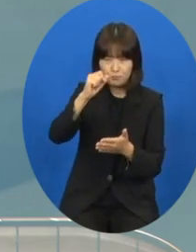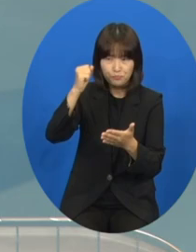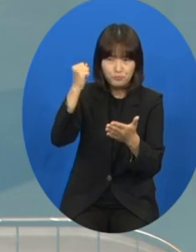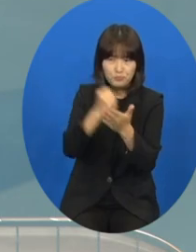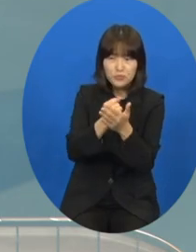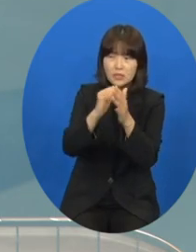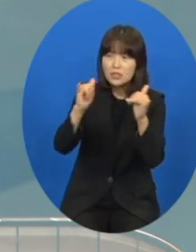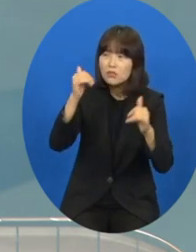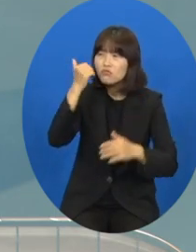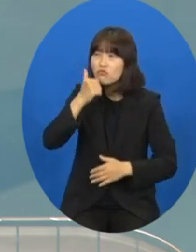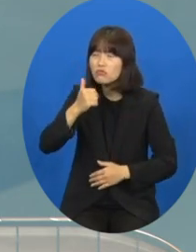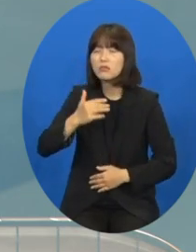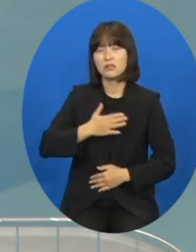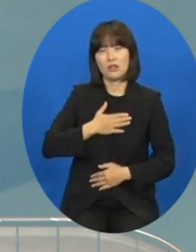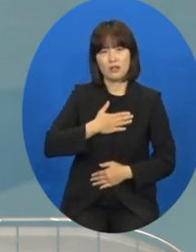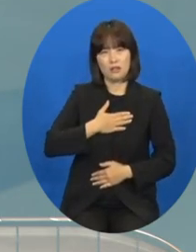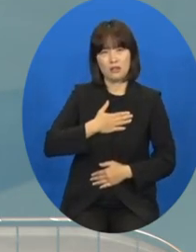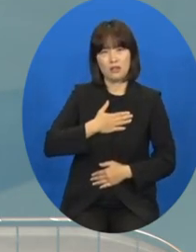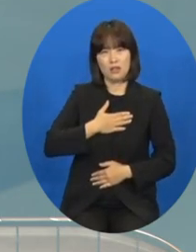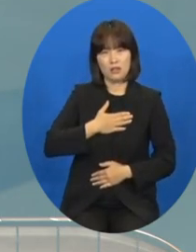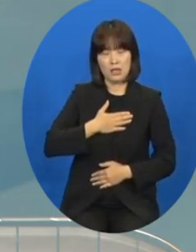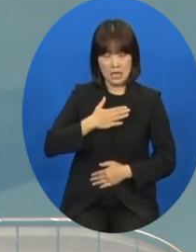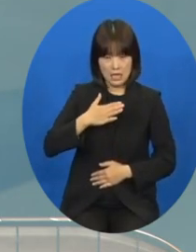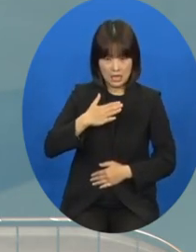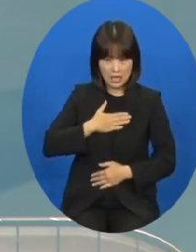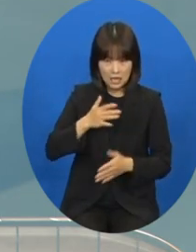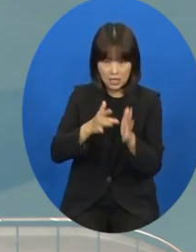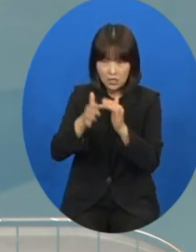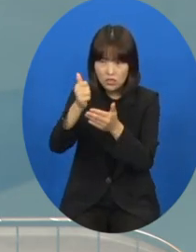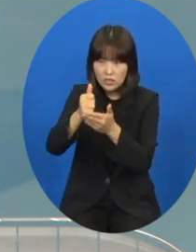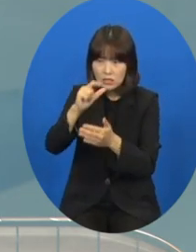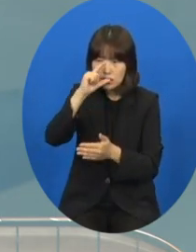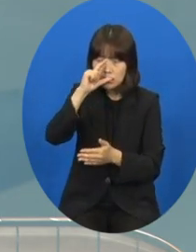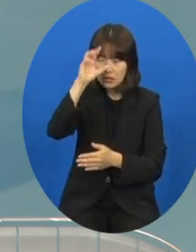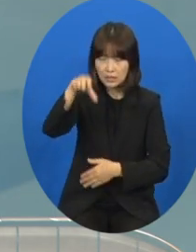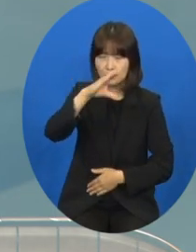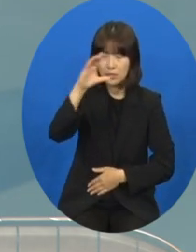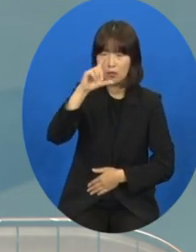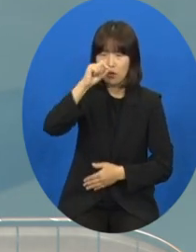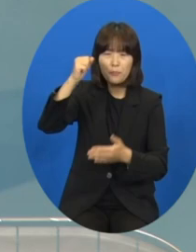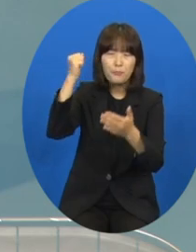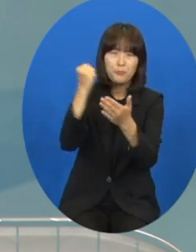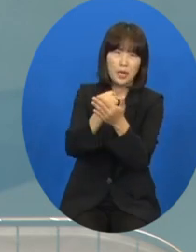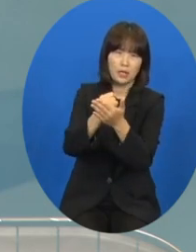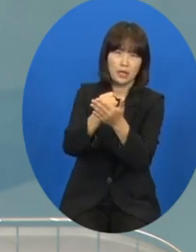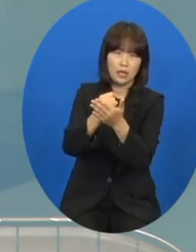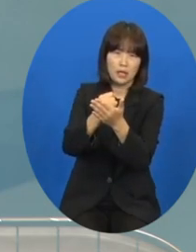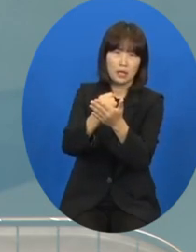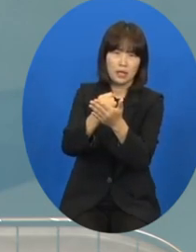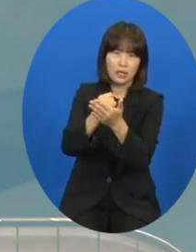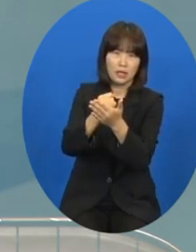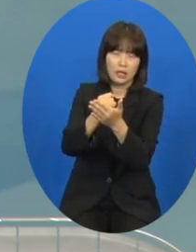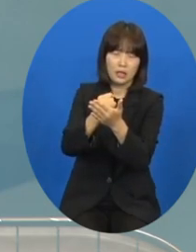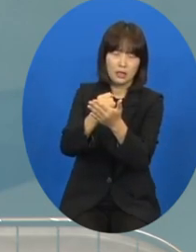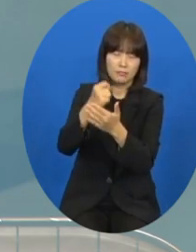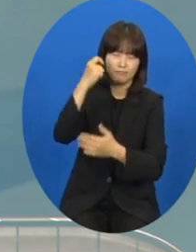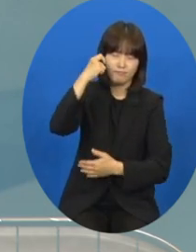나다. 내가 예수님을 십자가에 못 박았다. 이런 애통함이 밀려오는